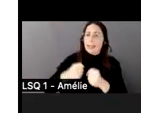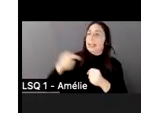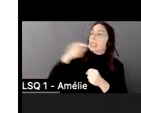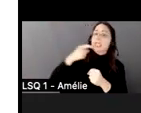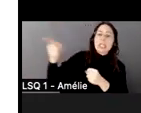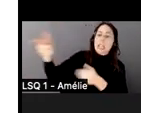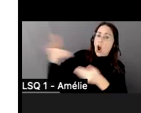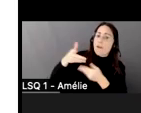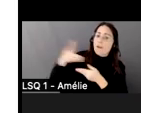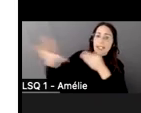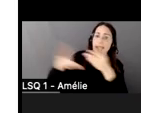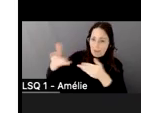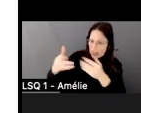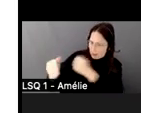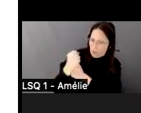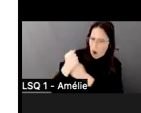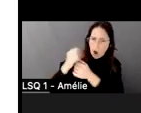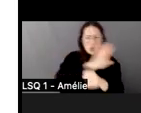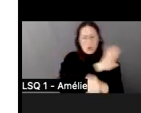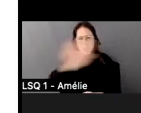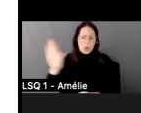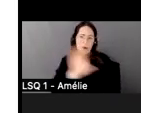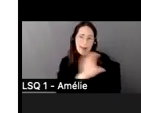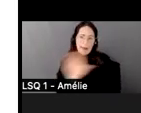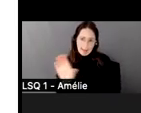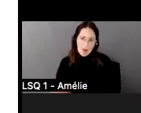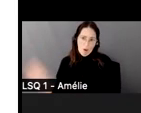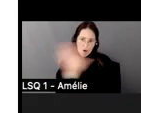services dans tout le Canada.